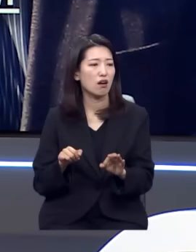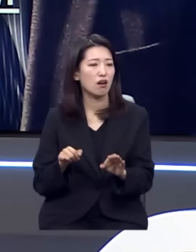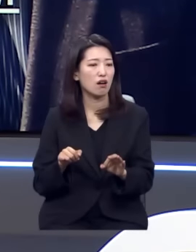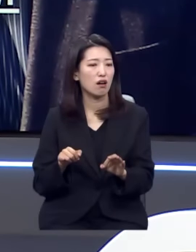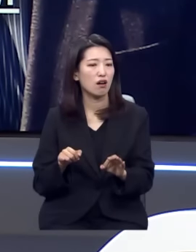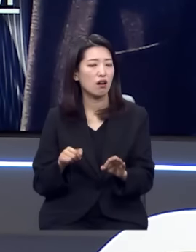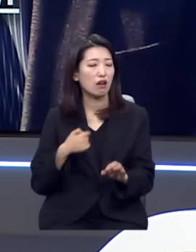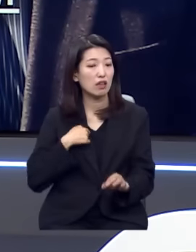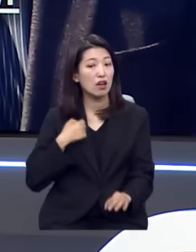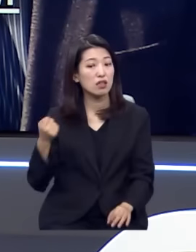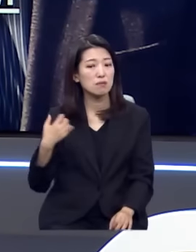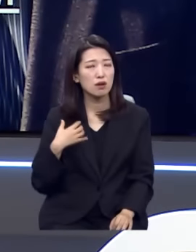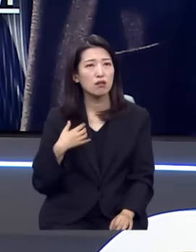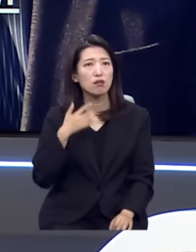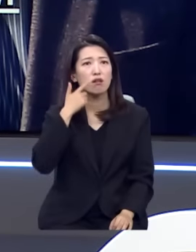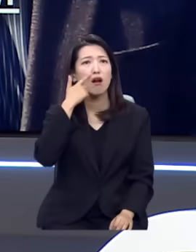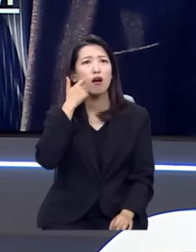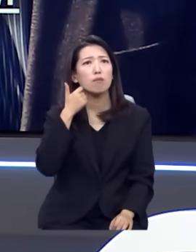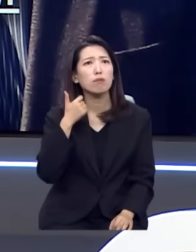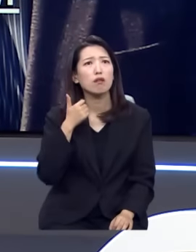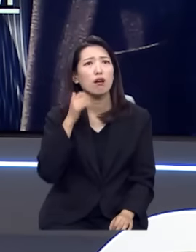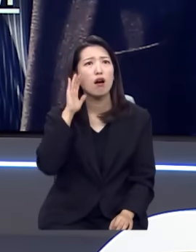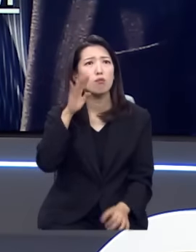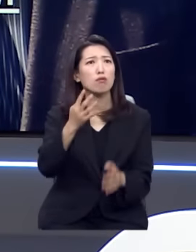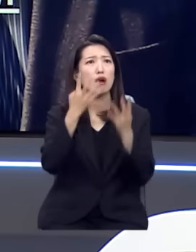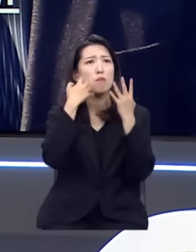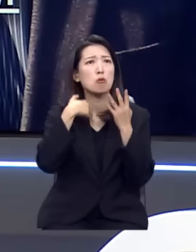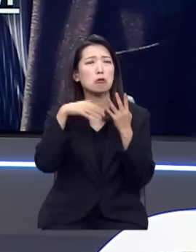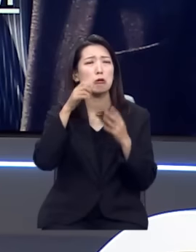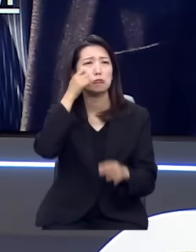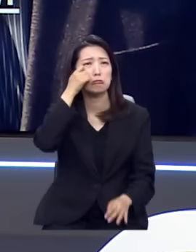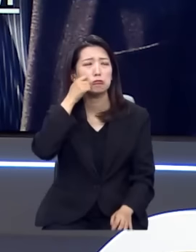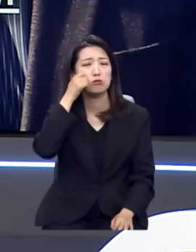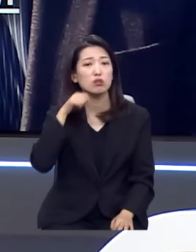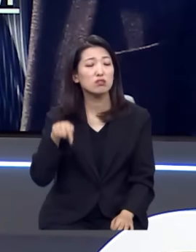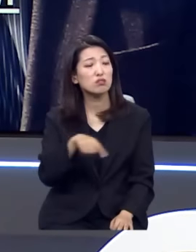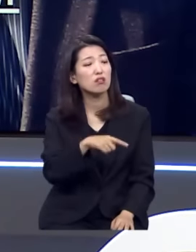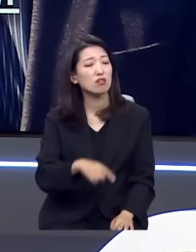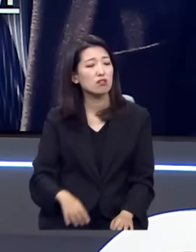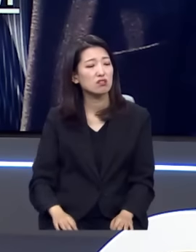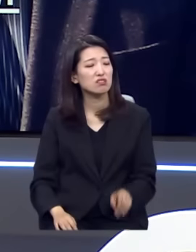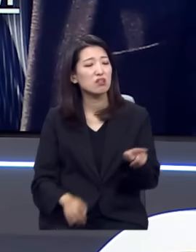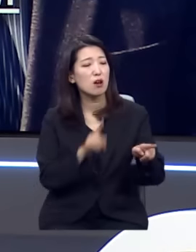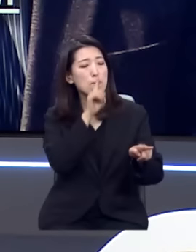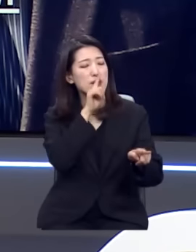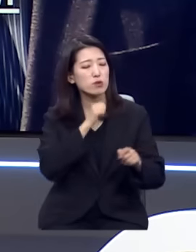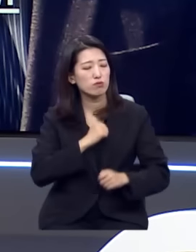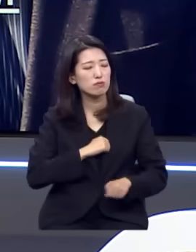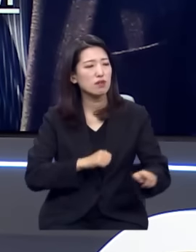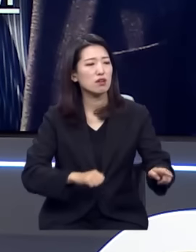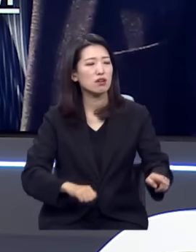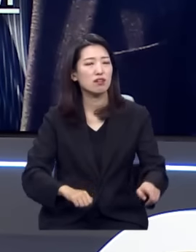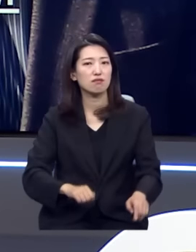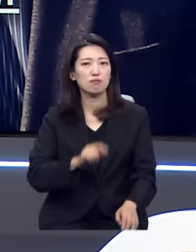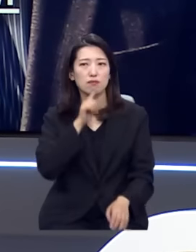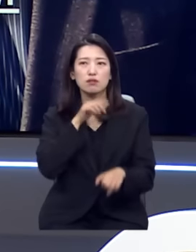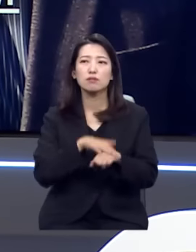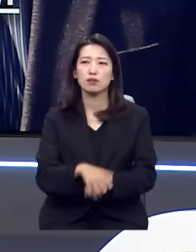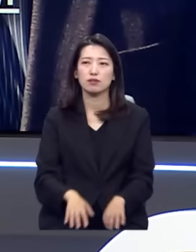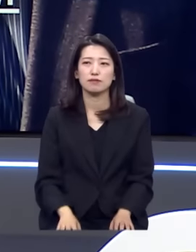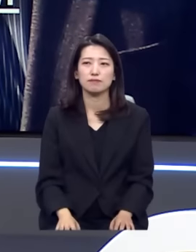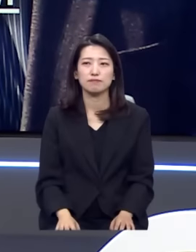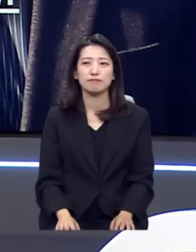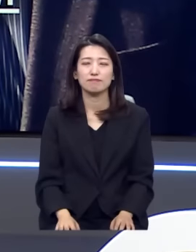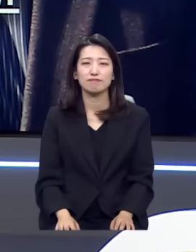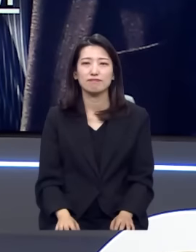최고 이런 얘기를 하면서 사실이 딸 사진을 올렸는데 알고 보니까 어제 보도에 따르면 그래요 아이가 첫